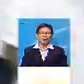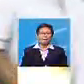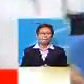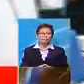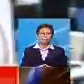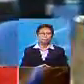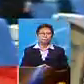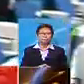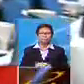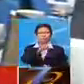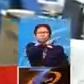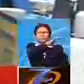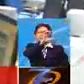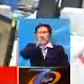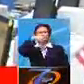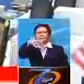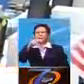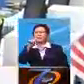ini pengerusi